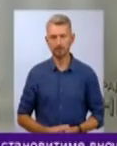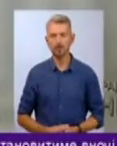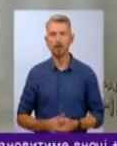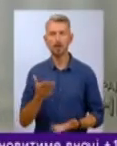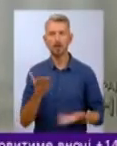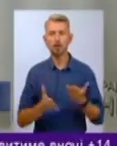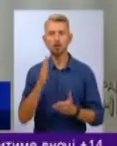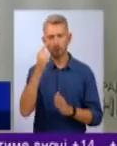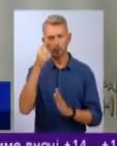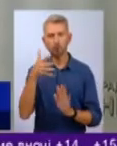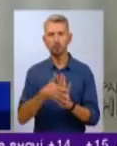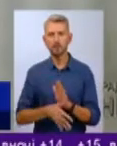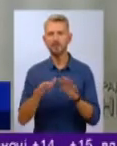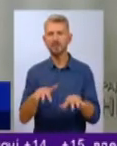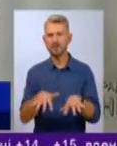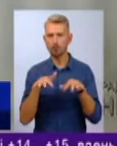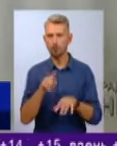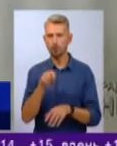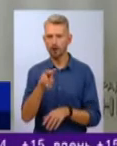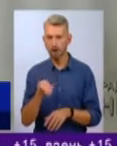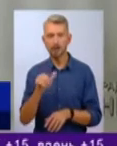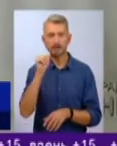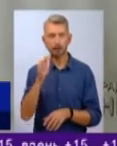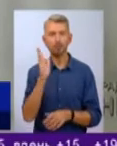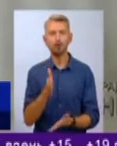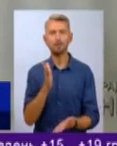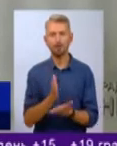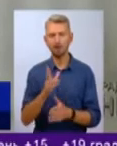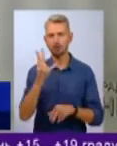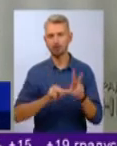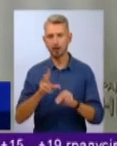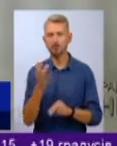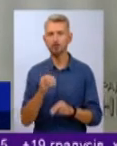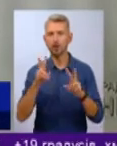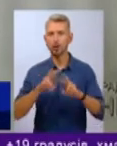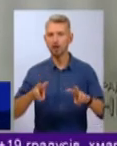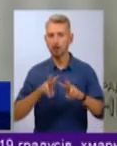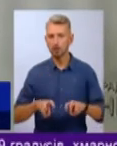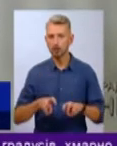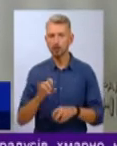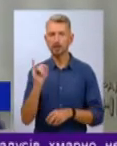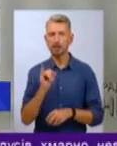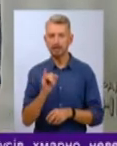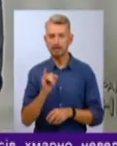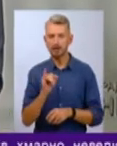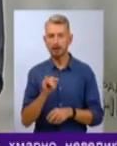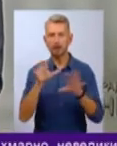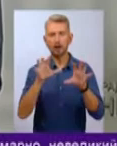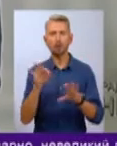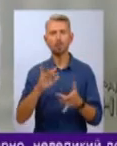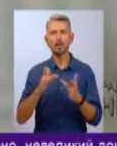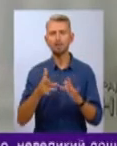питань. Якщо буде розуміння в сесійному залі, ми завтра будемо мати шанс ще розглянути і закон про